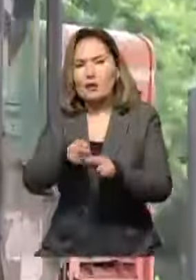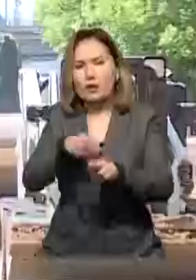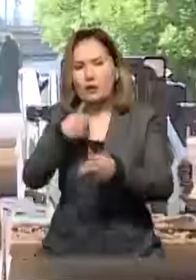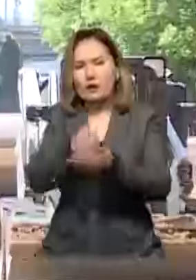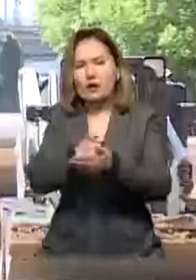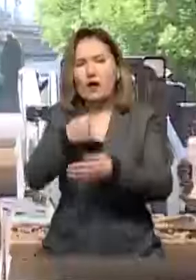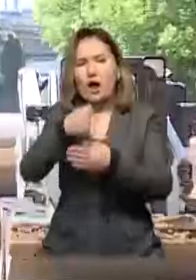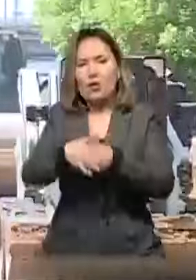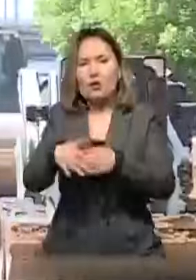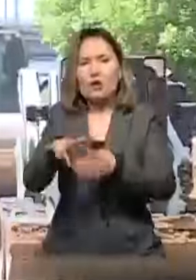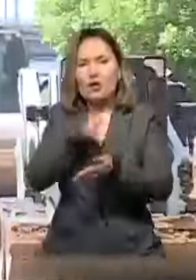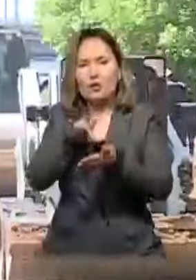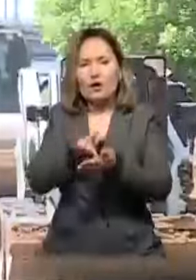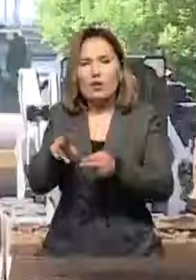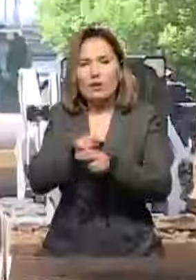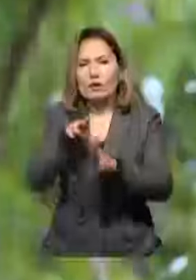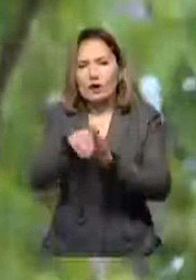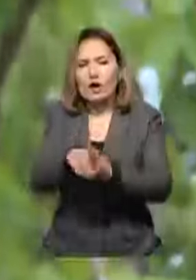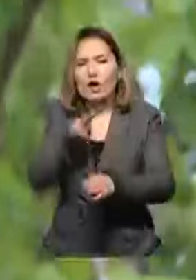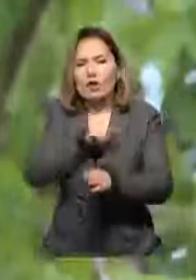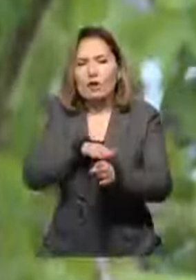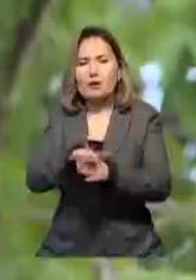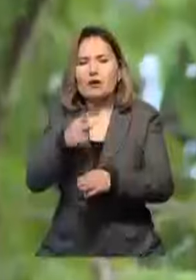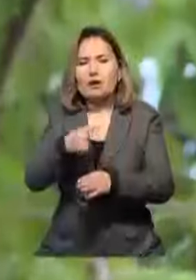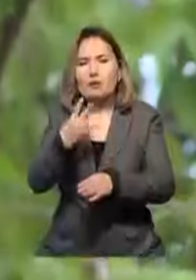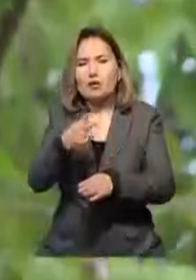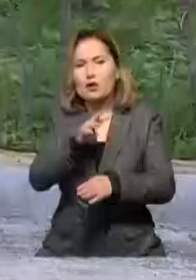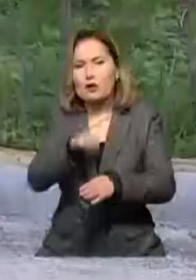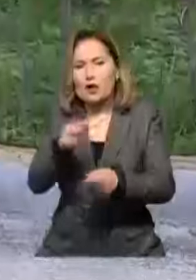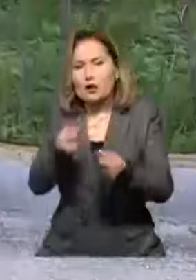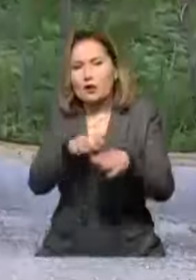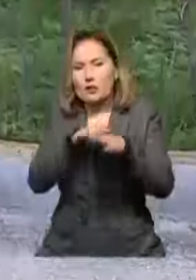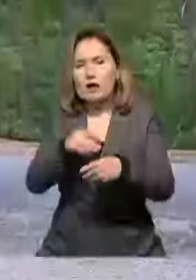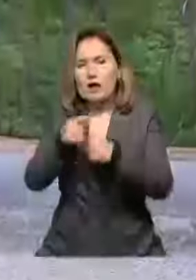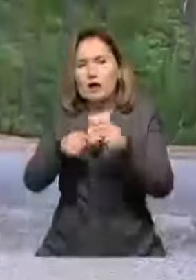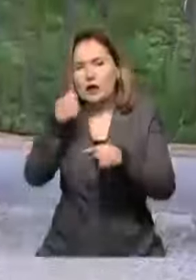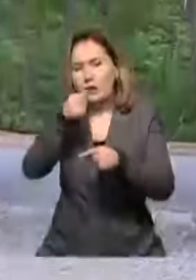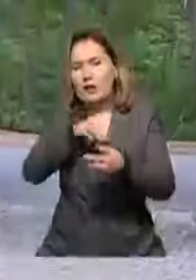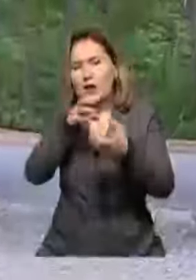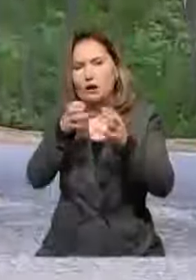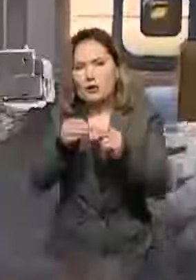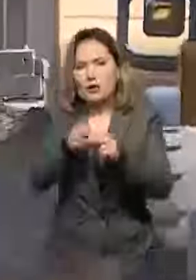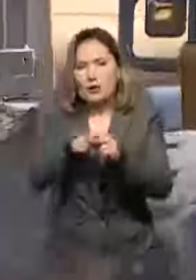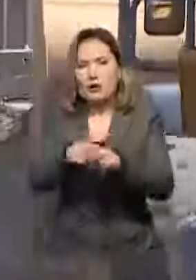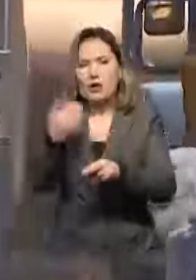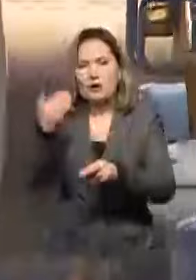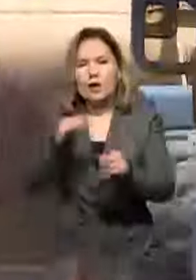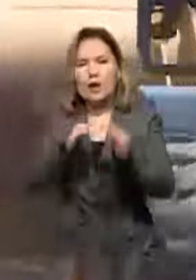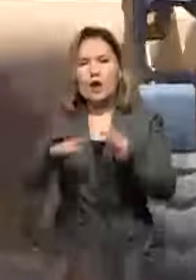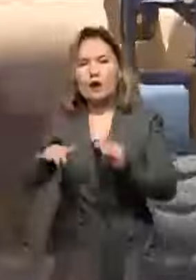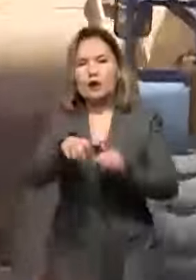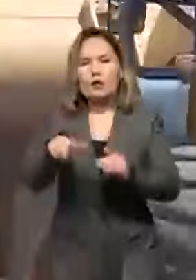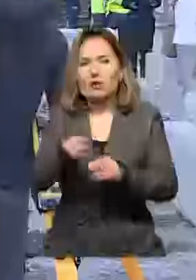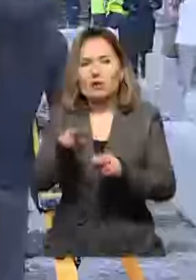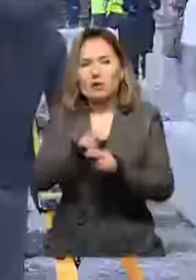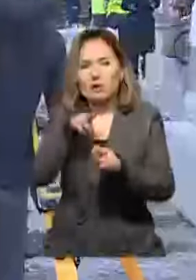негізінен орталық көшелер қалыпқа келтіріледі. Жөндеу жұмыстарына 24 миллиард теңге бөлінген. Ал келер жылы шеткі көшелер мен жеке үйлер аумағындағы жолдар